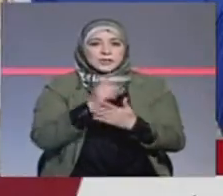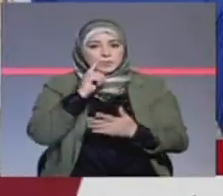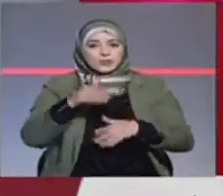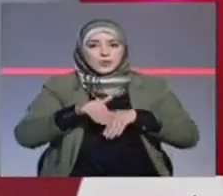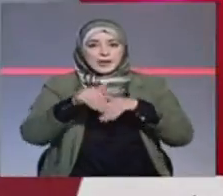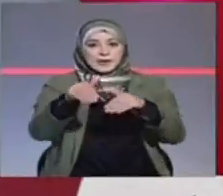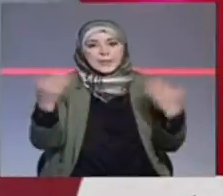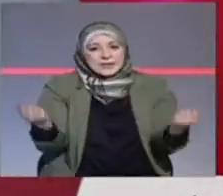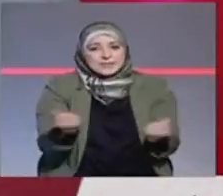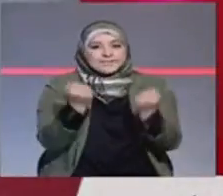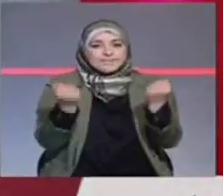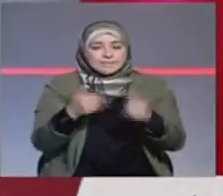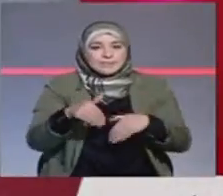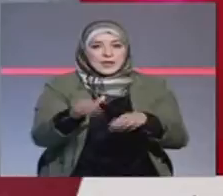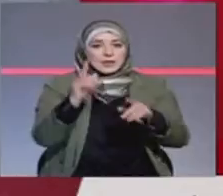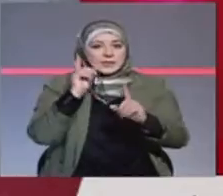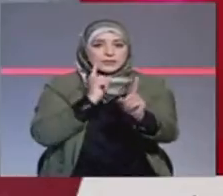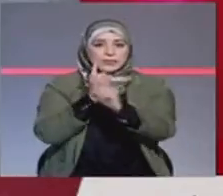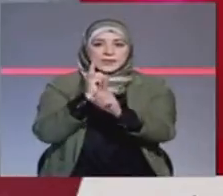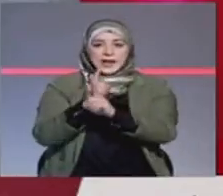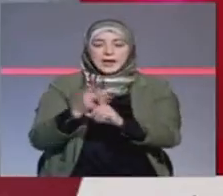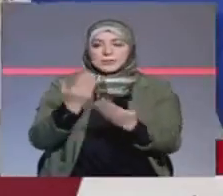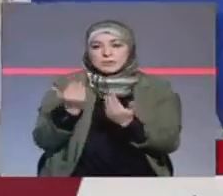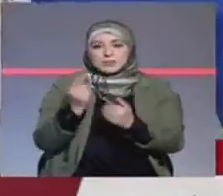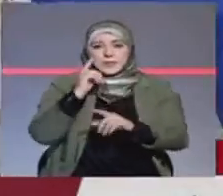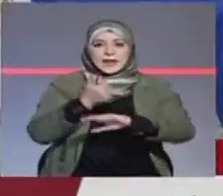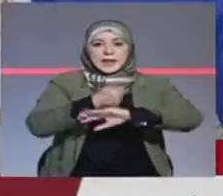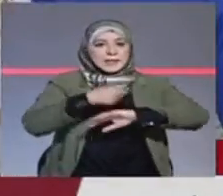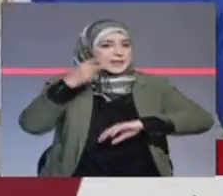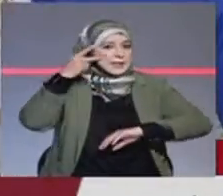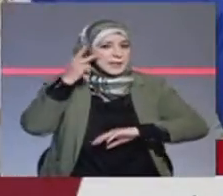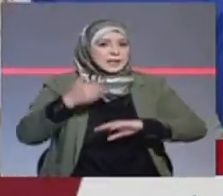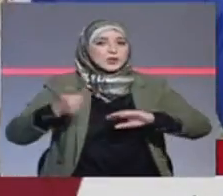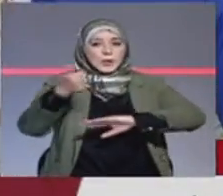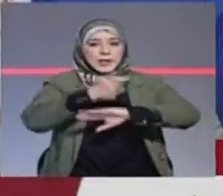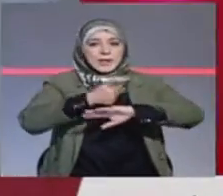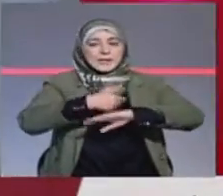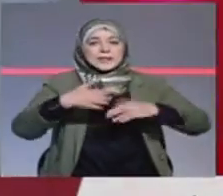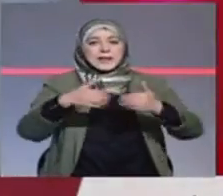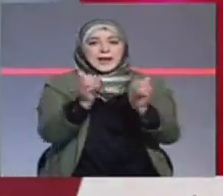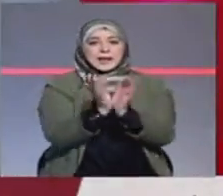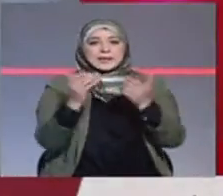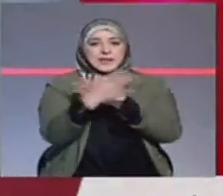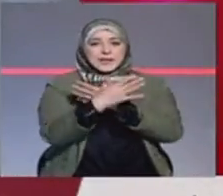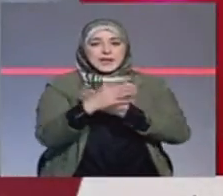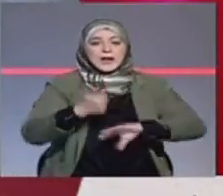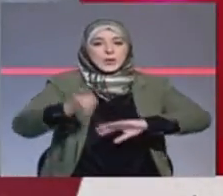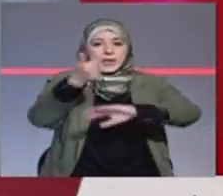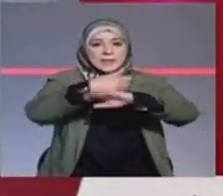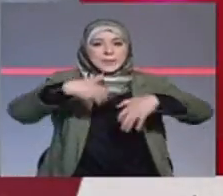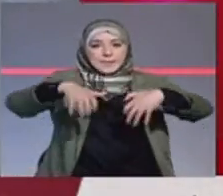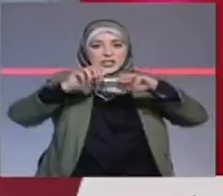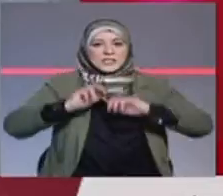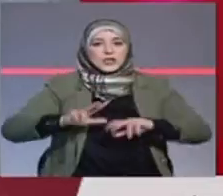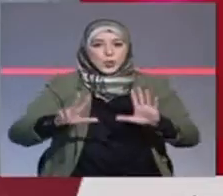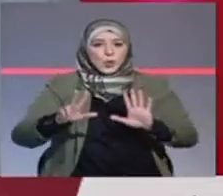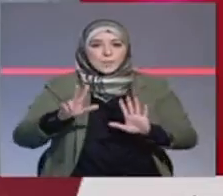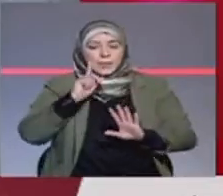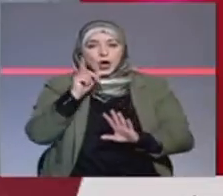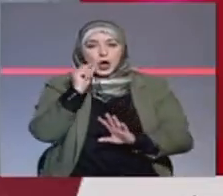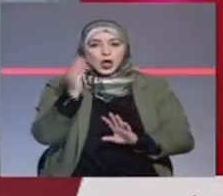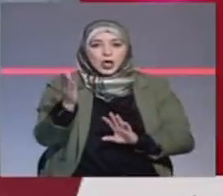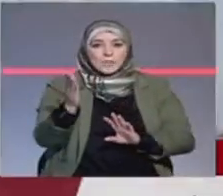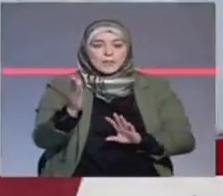وتمهيدا للقاء مرتقب سيجمع بين الرئيس سعيد ورئيس حركة النهضة ورئيس مجلس نواب الشعب رشد